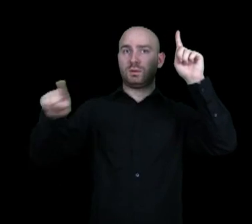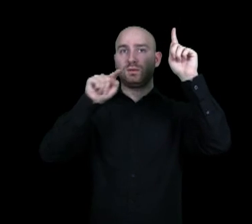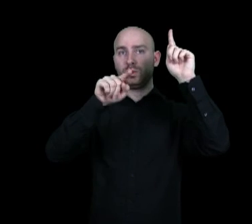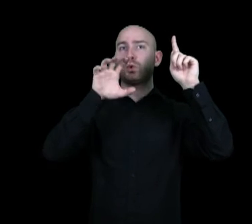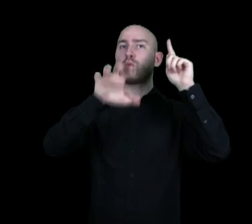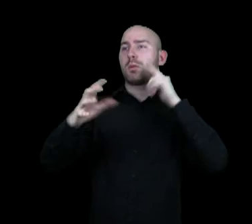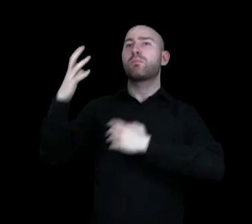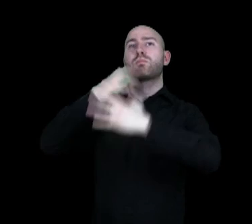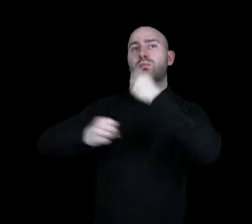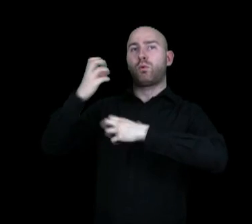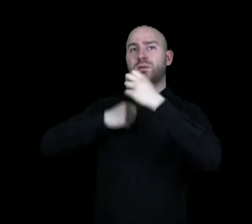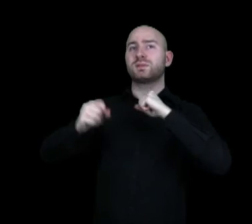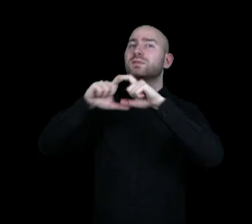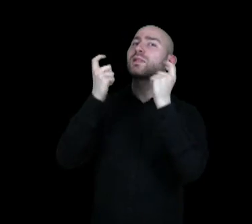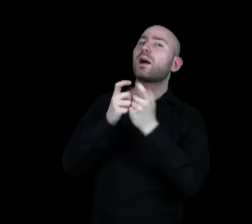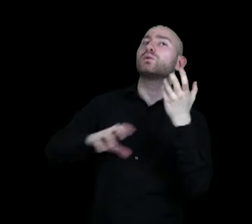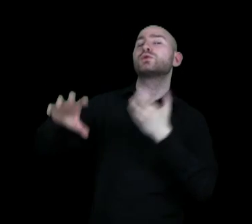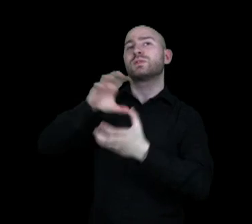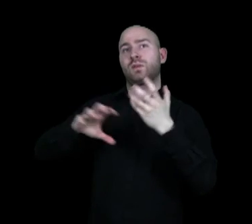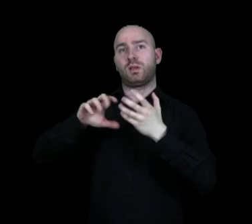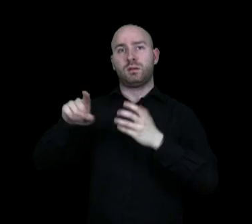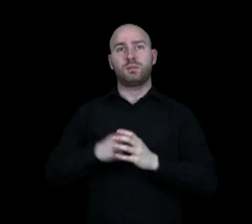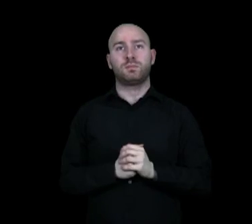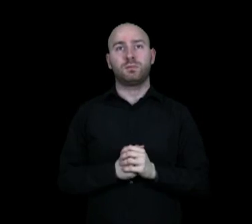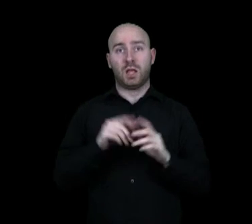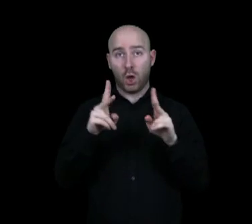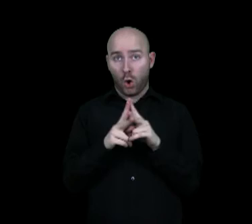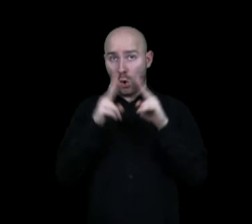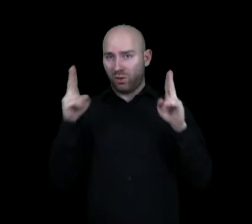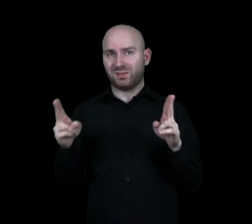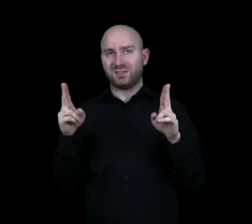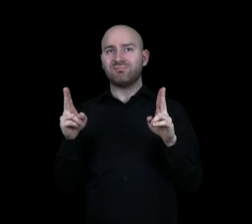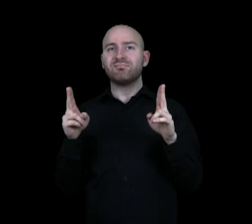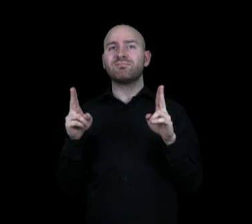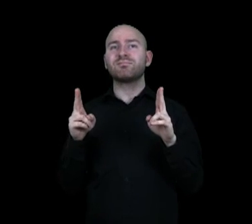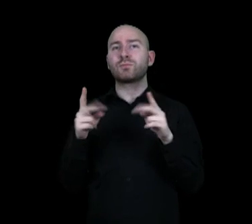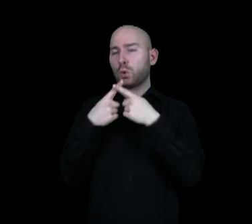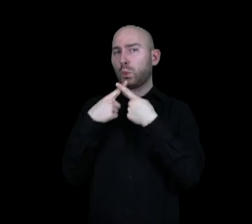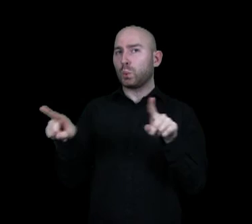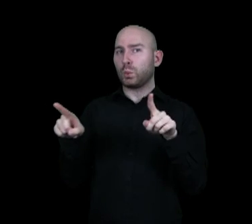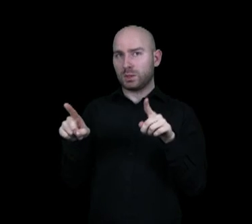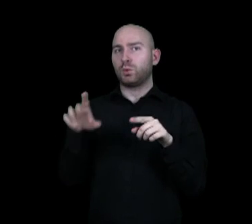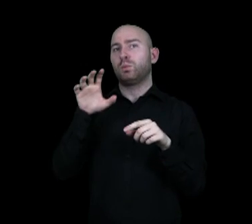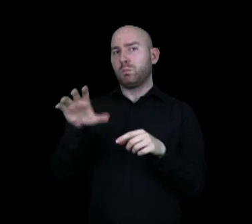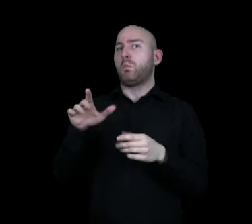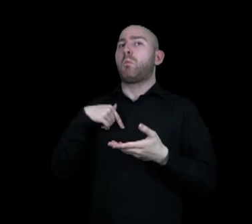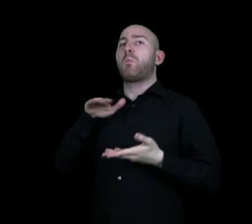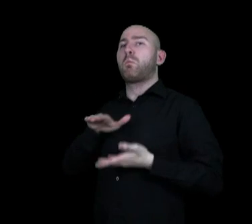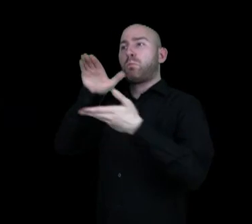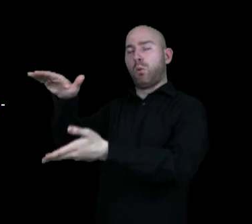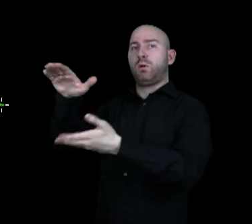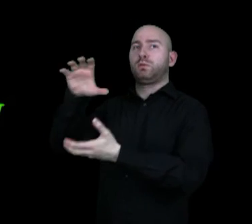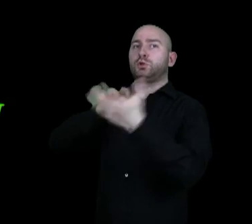globalnego. A nasza krótkookresowa podaż globalna może wyglądać tak. To jest